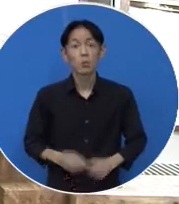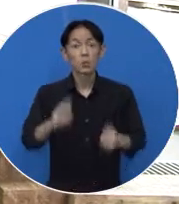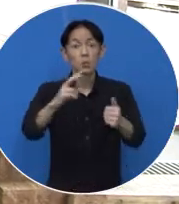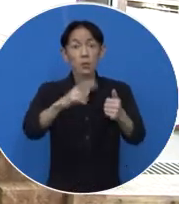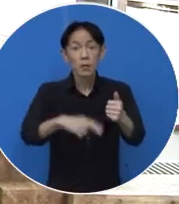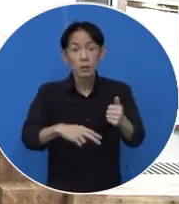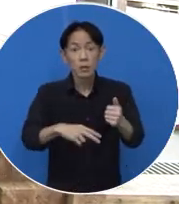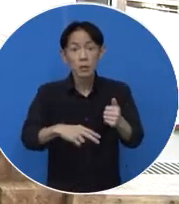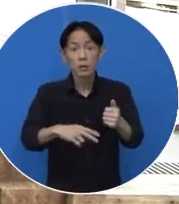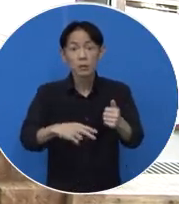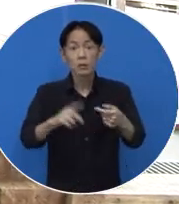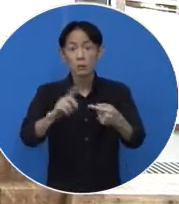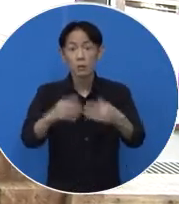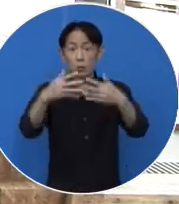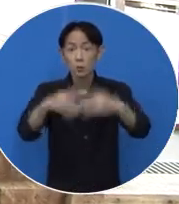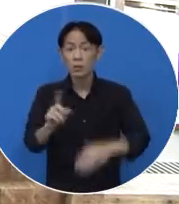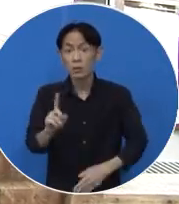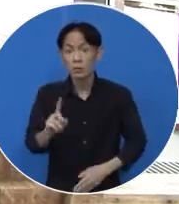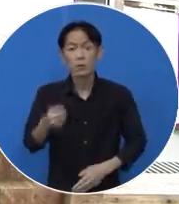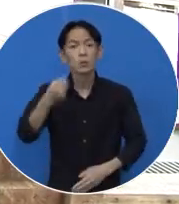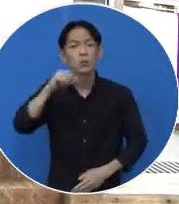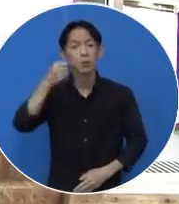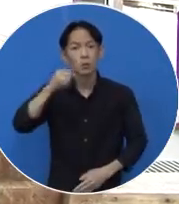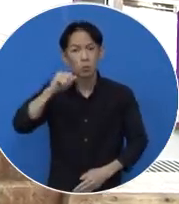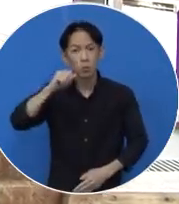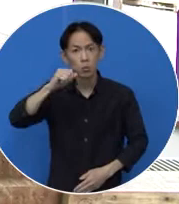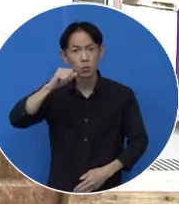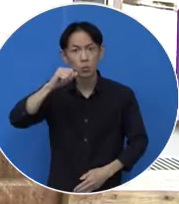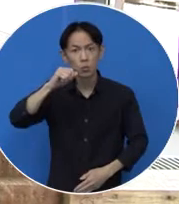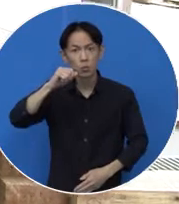認証を受けるには、ね、はい、どういう基準があるんですか。 水分が、